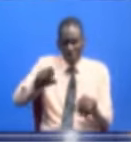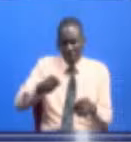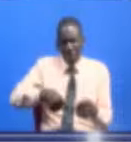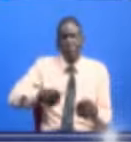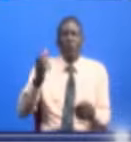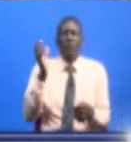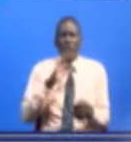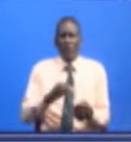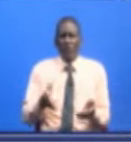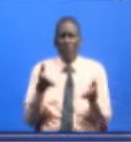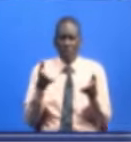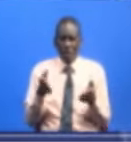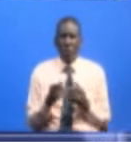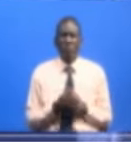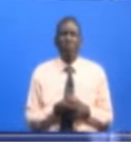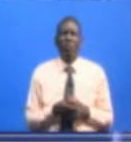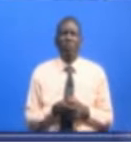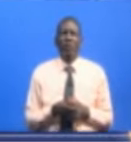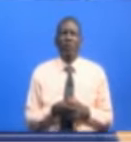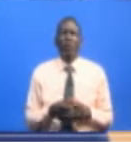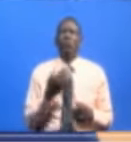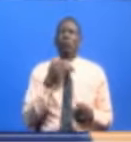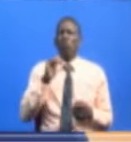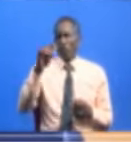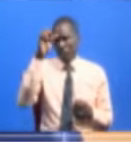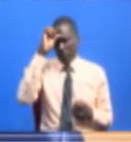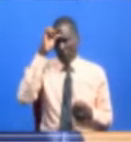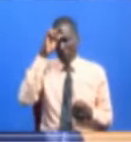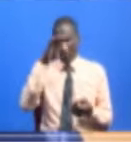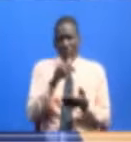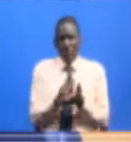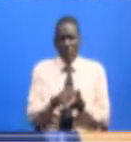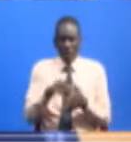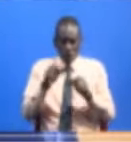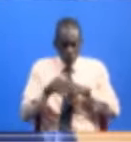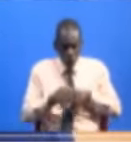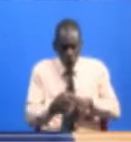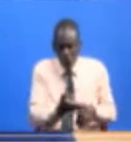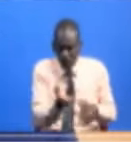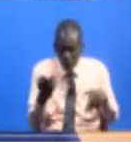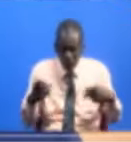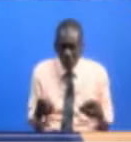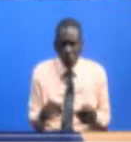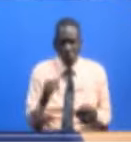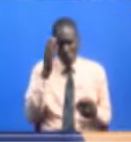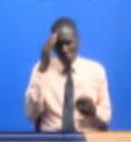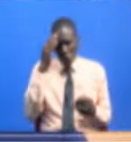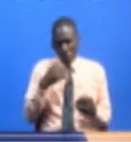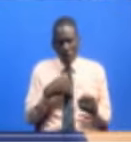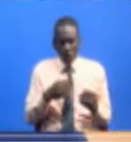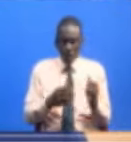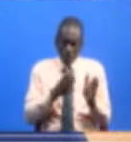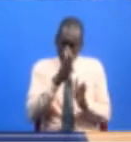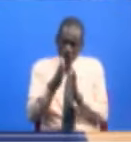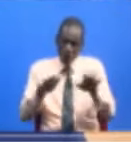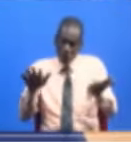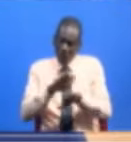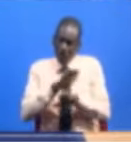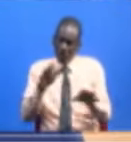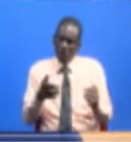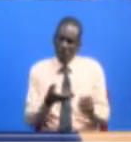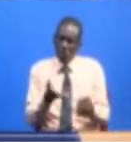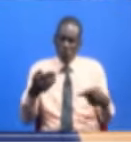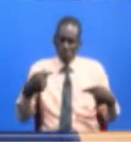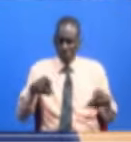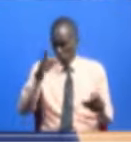hivyo tunaomba serikali kwamba waweze kufuatilia. Tunajua kuna protocol ya kila kitu. Kuna ule wa mashinani,